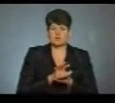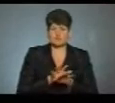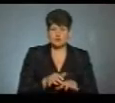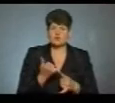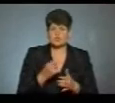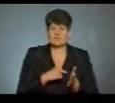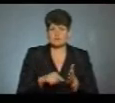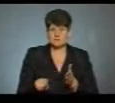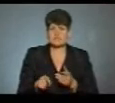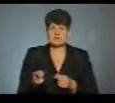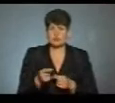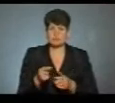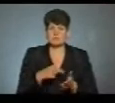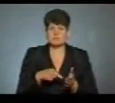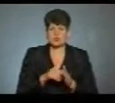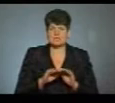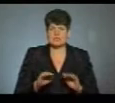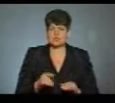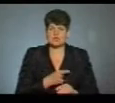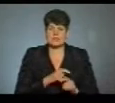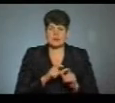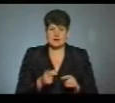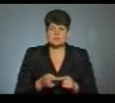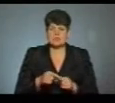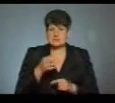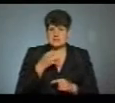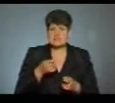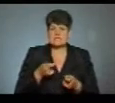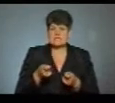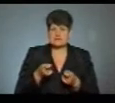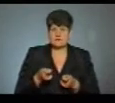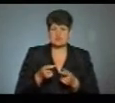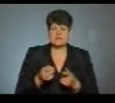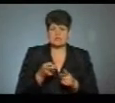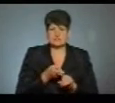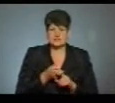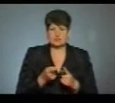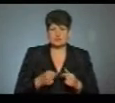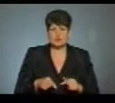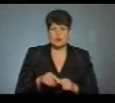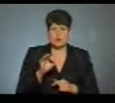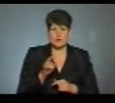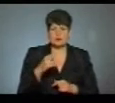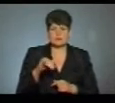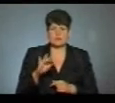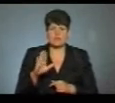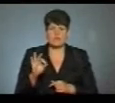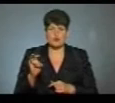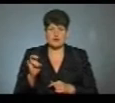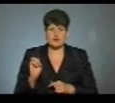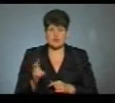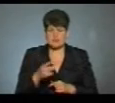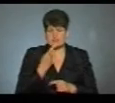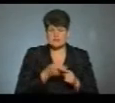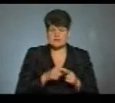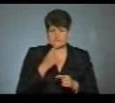їх виписали з Тернопільської міської дитячої лікарні. Про це розповіла завідувачка інфекційного відділення цього медзакладу Ольга Дивоняк. Це кадри